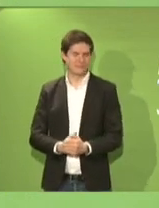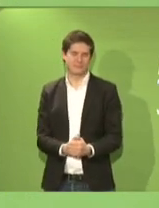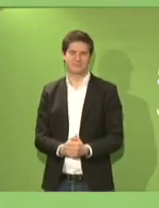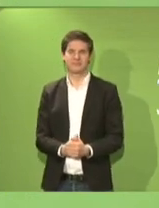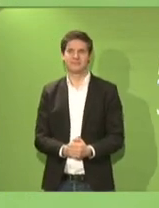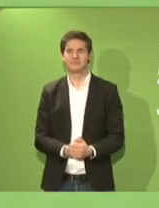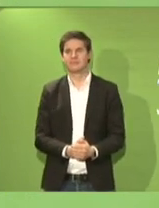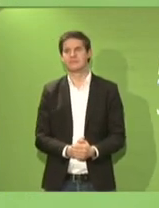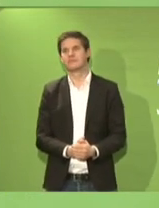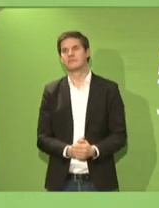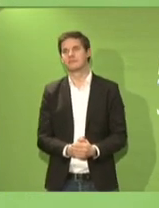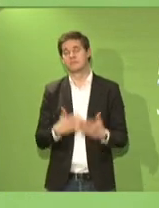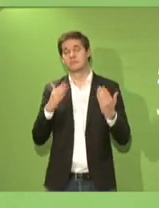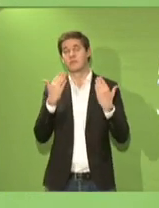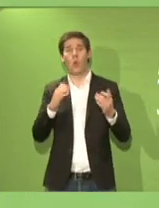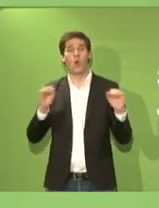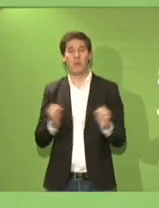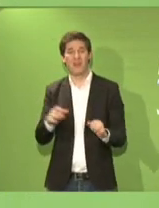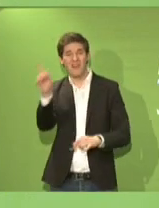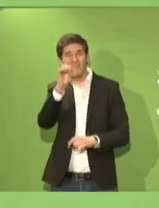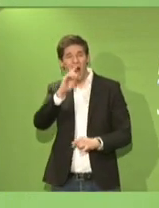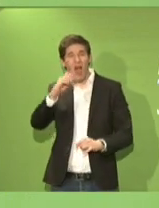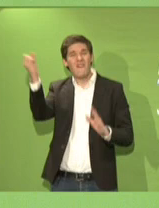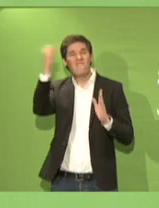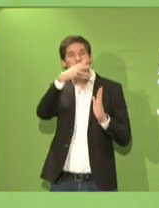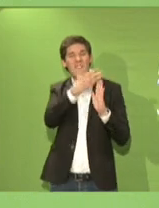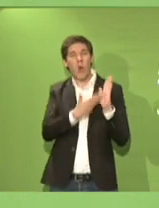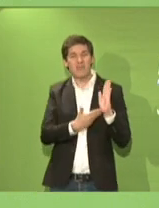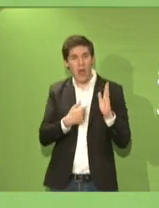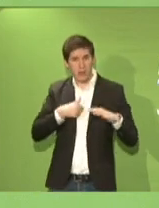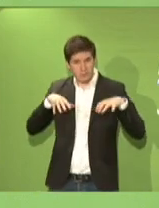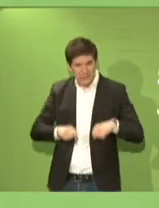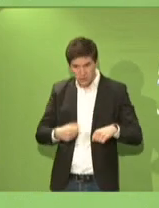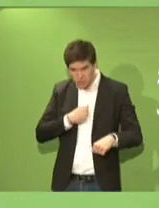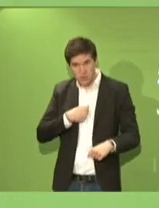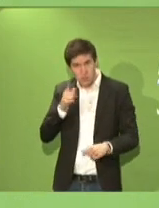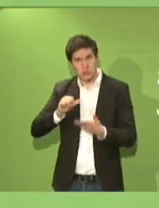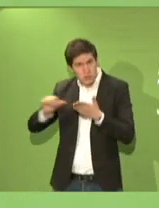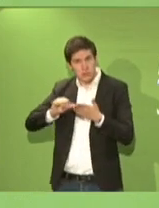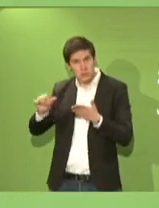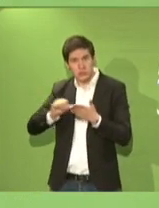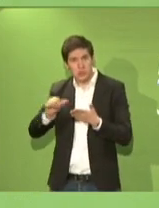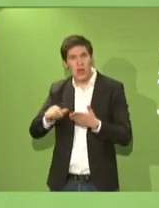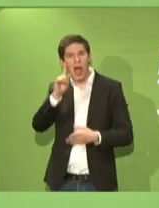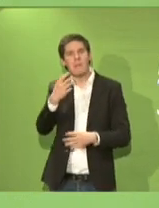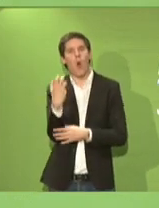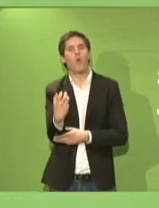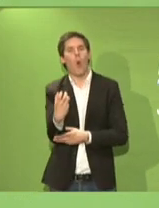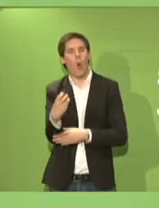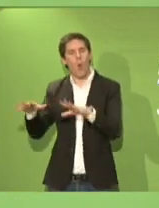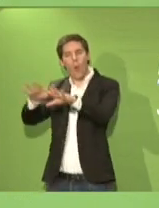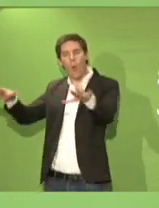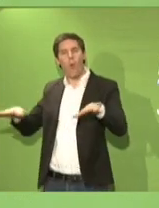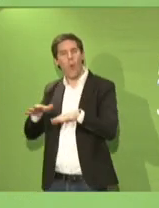Es kann nicht sein, dass die Besitzer kleiner Photovoltaikanlagen abkassiert werden, während die Privilegien der Kohlewirtschaft